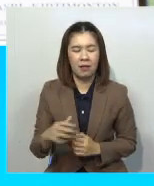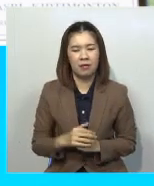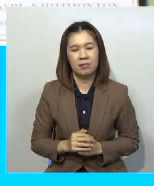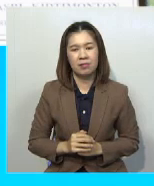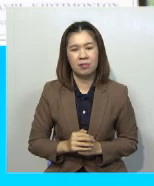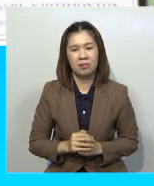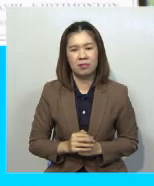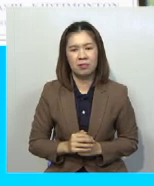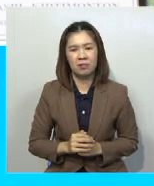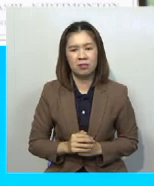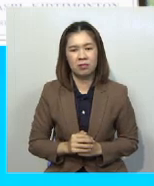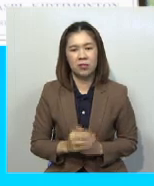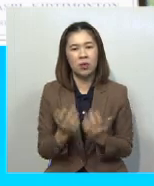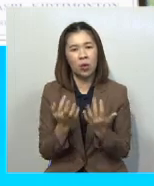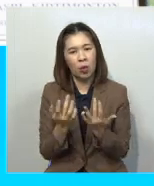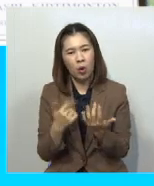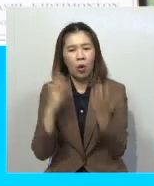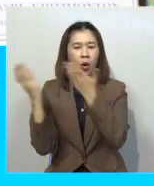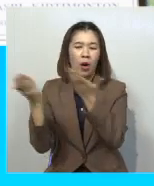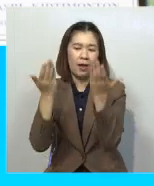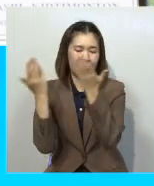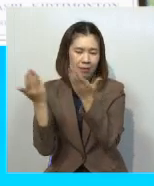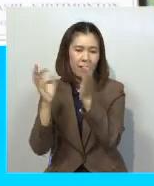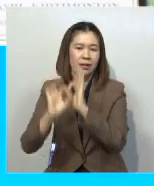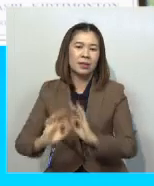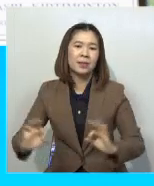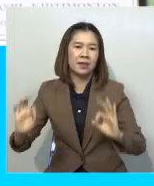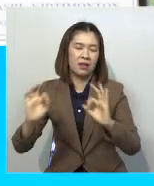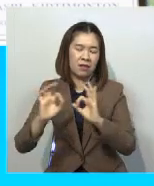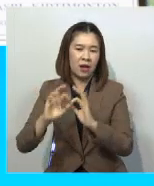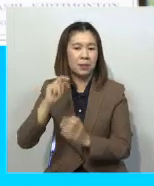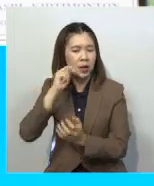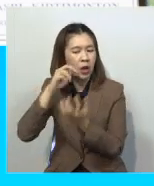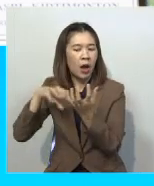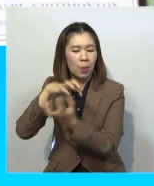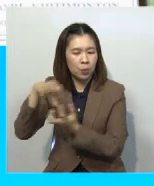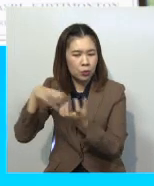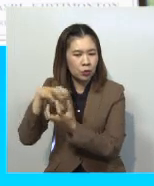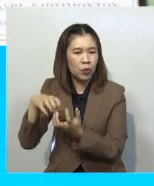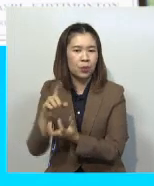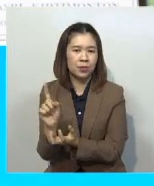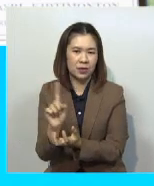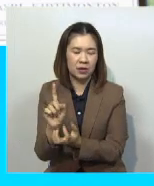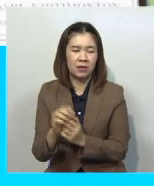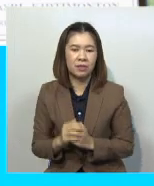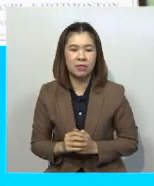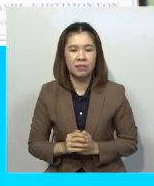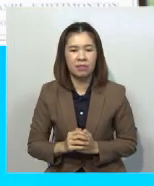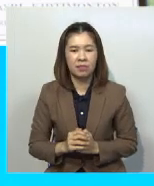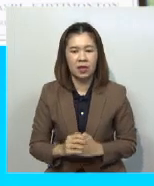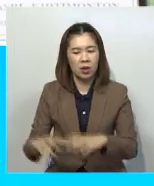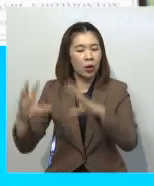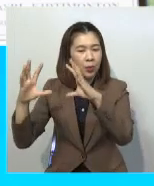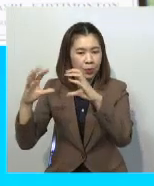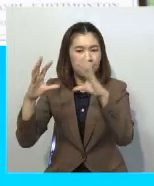คือเราต้องอาศัยความชื้นสัมผัสในอากาศส่วนหนึ่งแล้วก็ในเรื่องของค่าการยกตัวของเมฆ